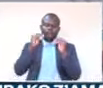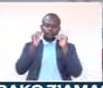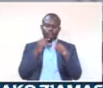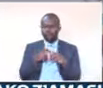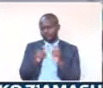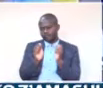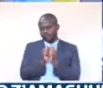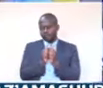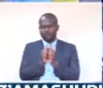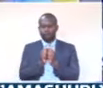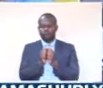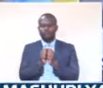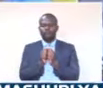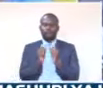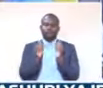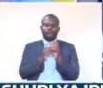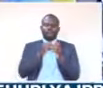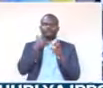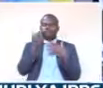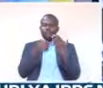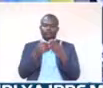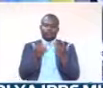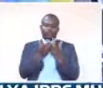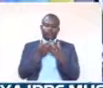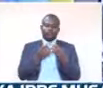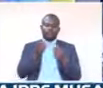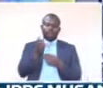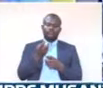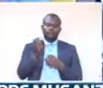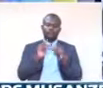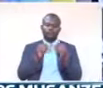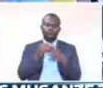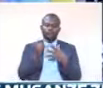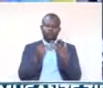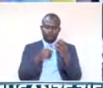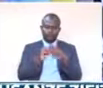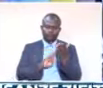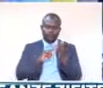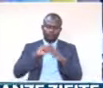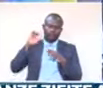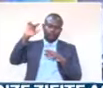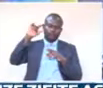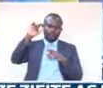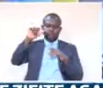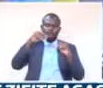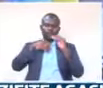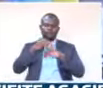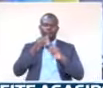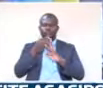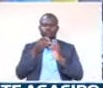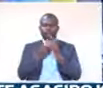zitandukanye. Hari ibijyanye no gutwara abantu n'ibintu hakoreshejwe indege, ubucuruzi hagati y'ibihugu byacu